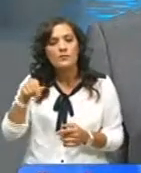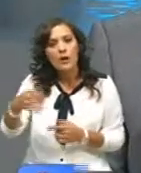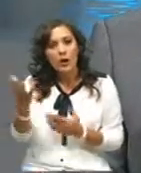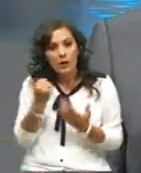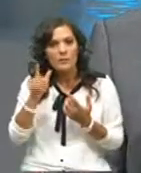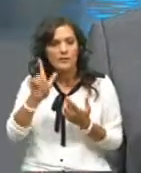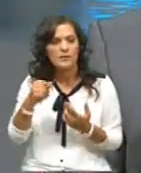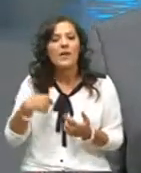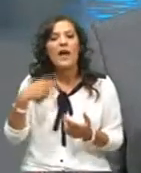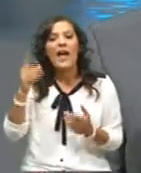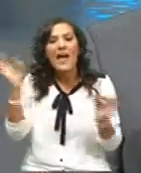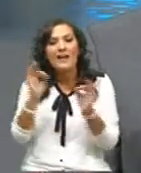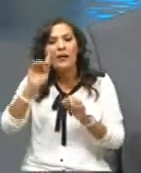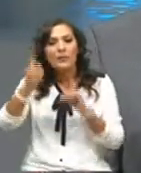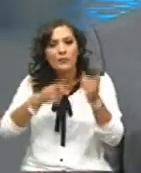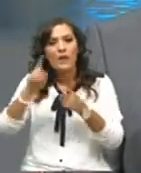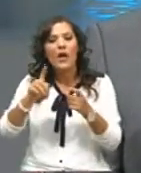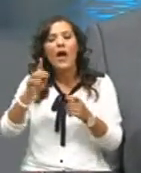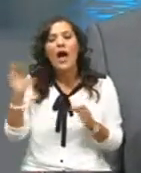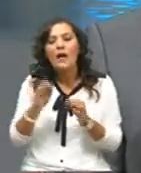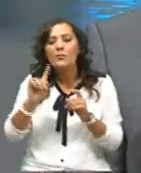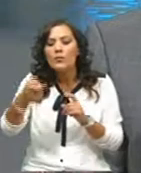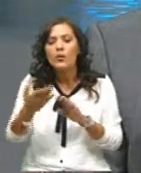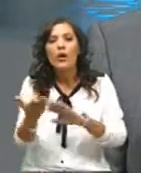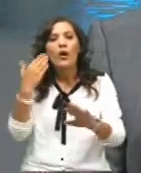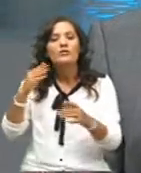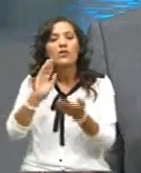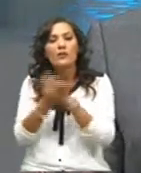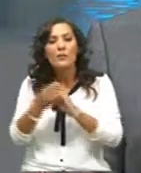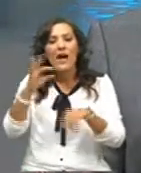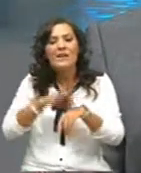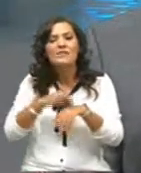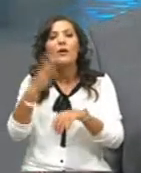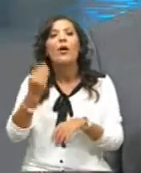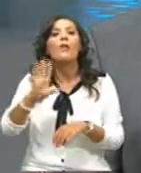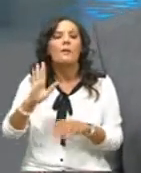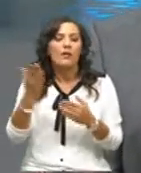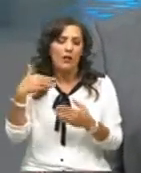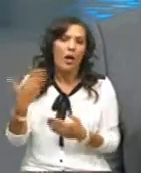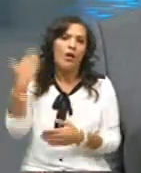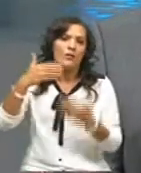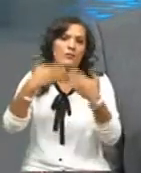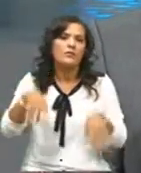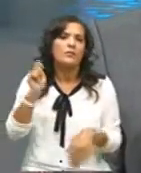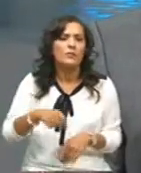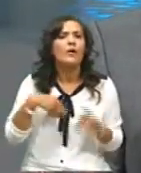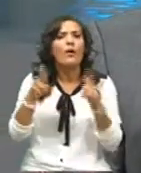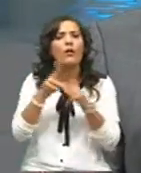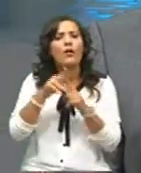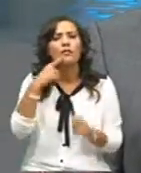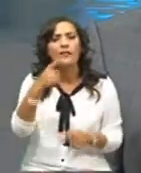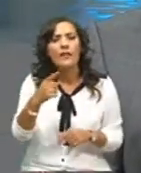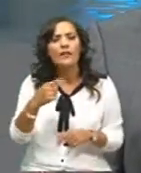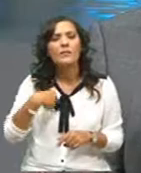koyalım Hatta tanı öncesi dönemlerini bilelim ve hastalığa yakalanmadan ölmeyelim kesinlikle kolon